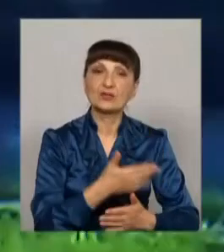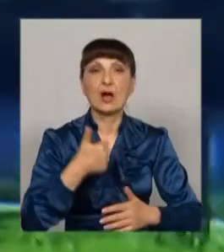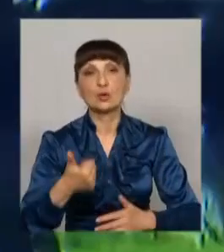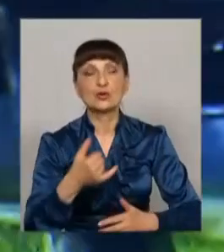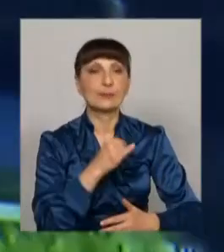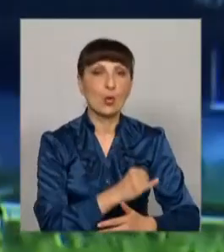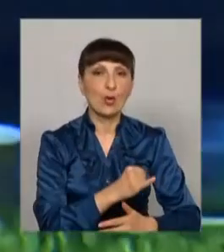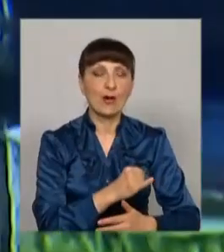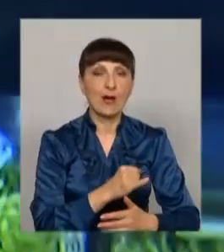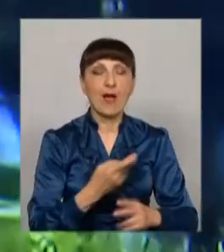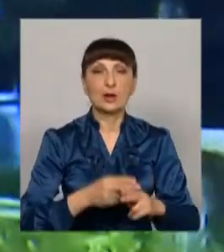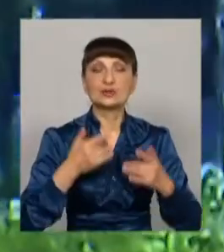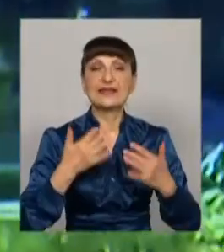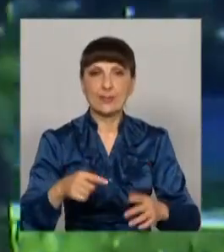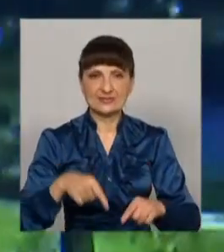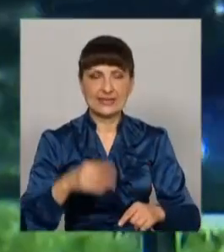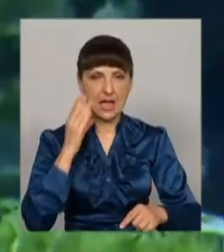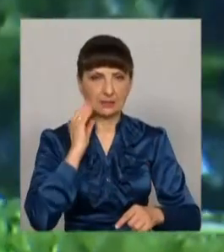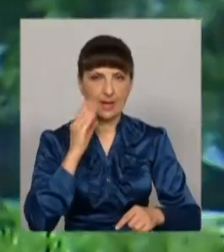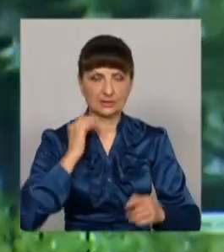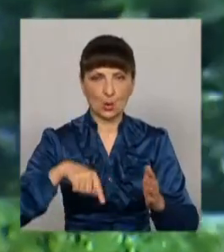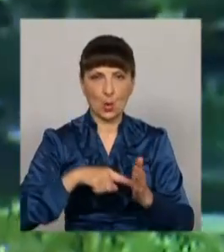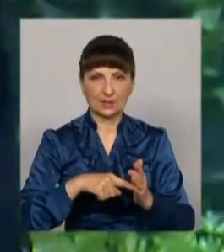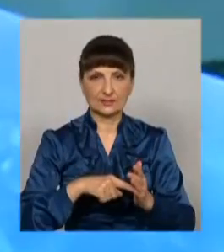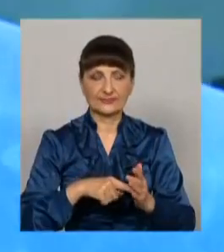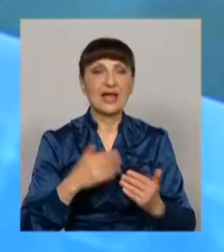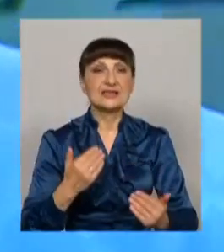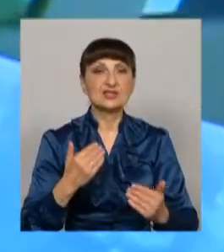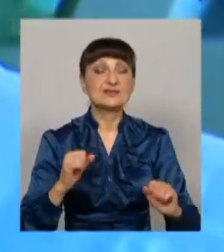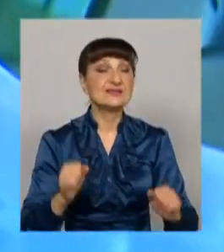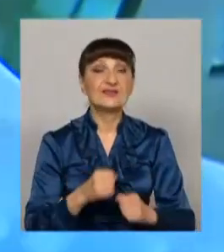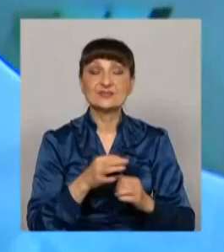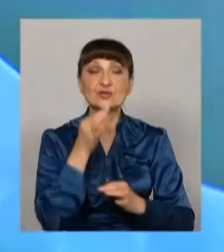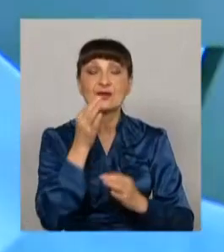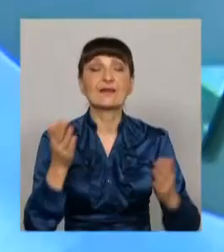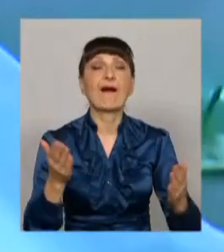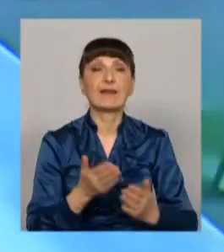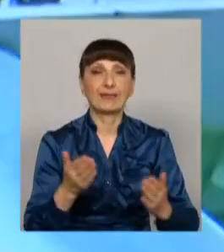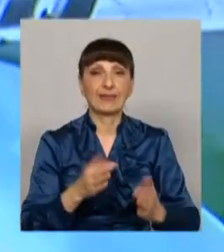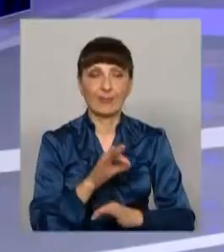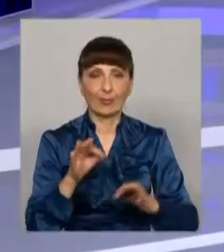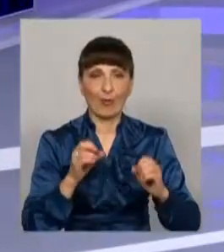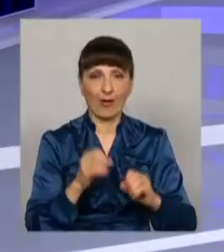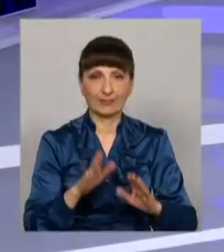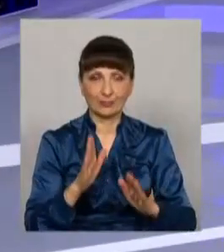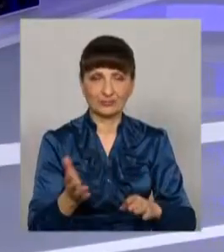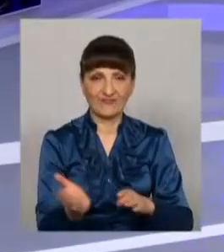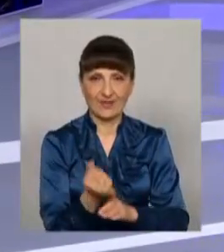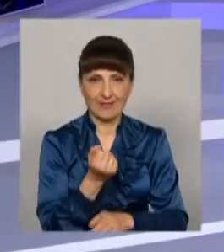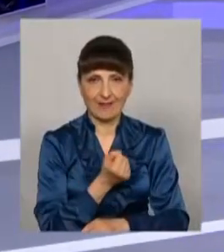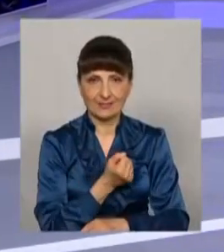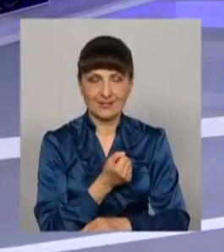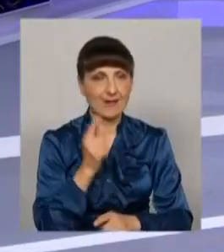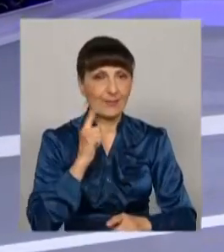которые требуются для города. Но и понятно, что сейчас невозможно сказать, какие именно будут проекты